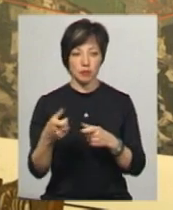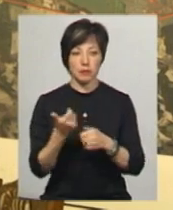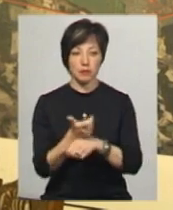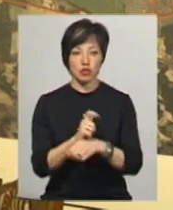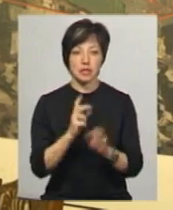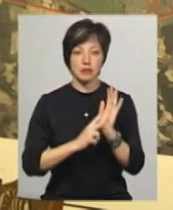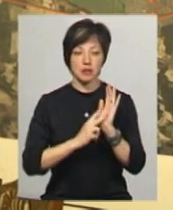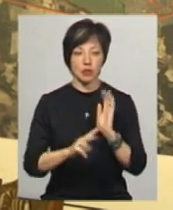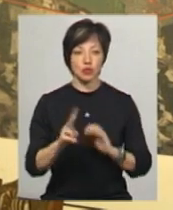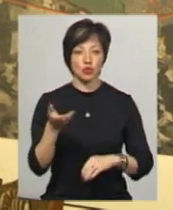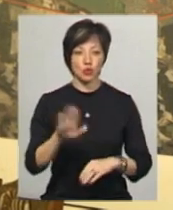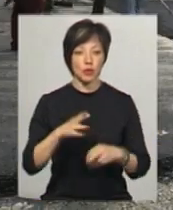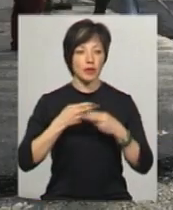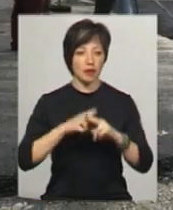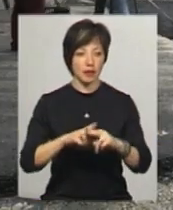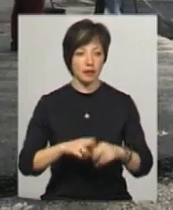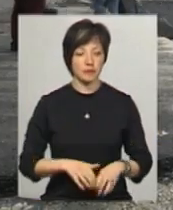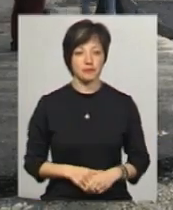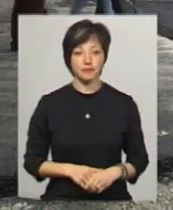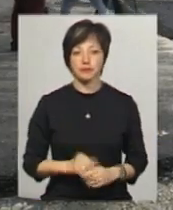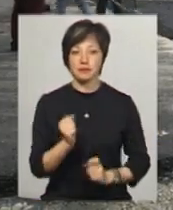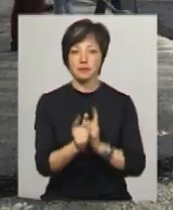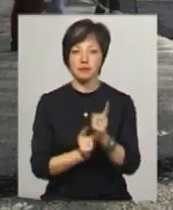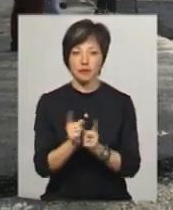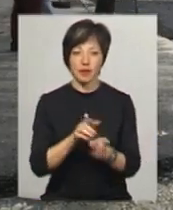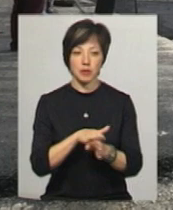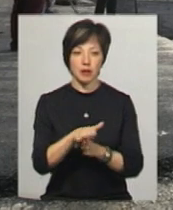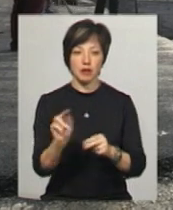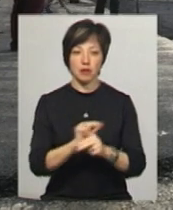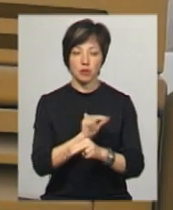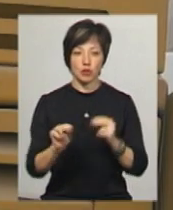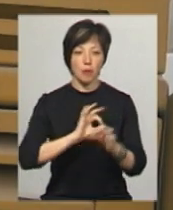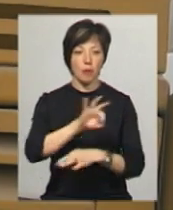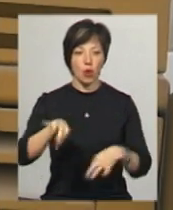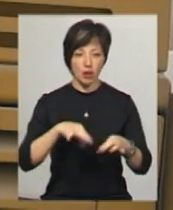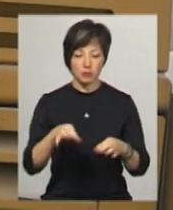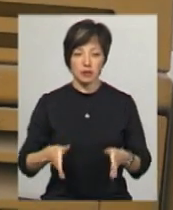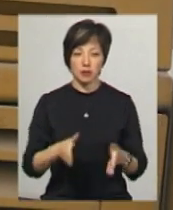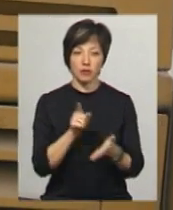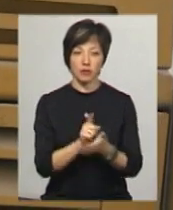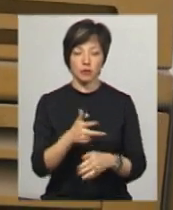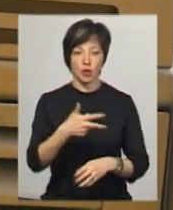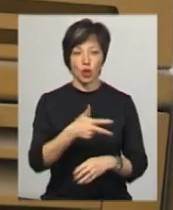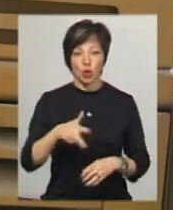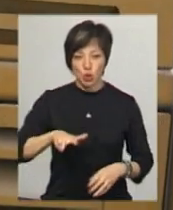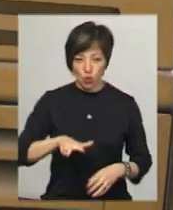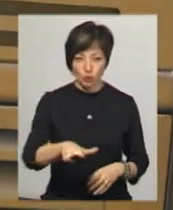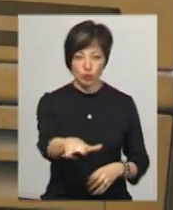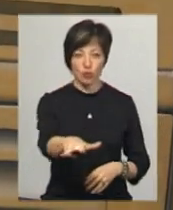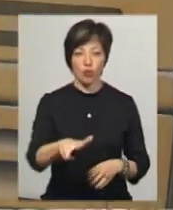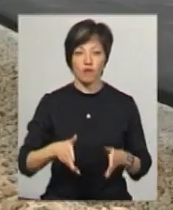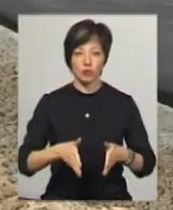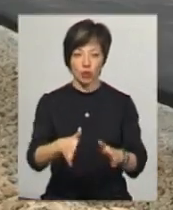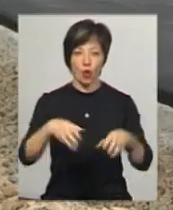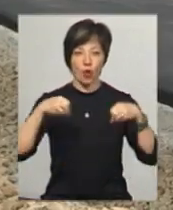більше 70 одиниць техніки. Після реконструкції та капітального ремонту за проектом на трасі повинна бути трьохсмугова дорога з освітленням